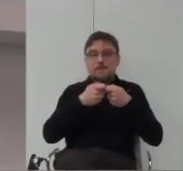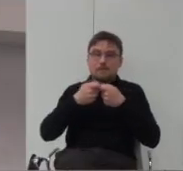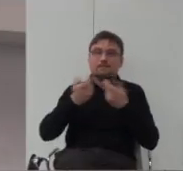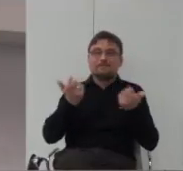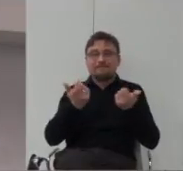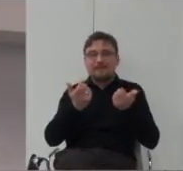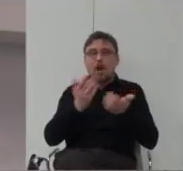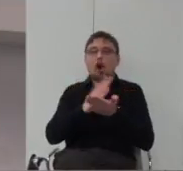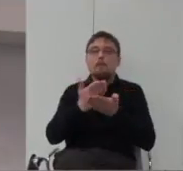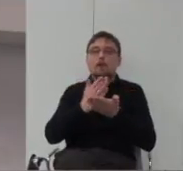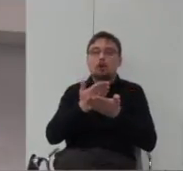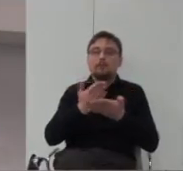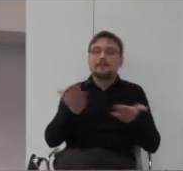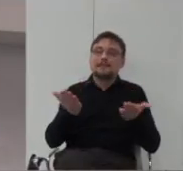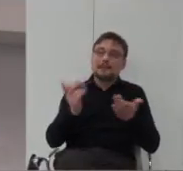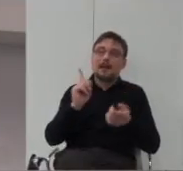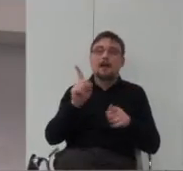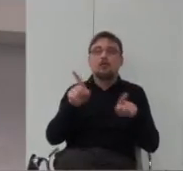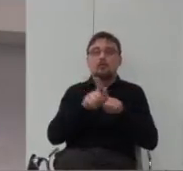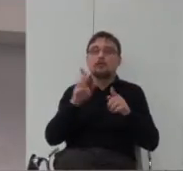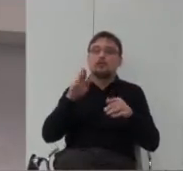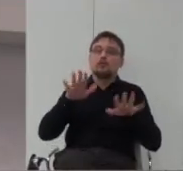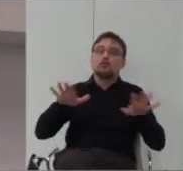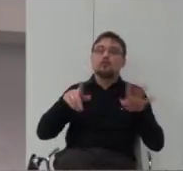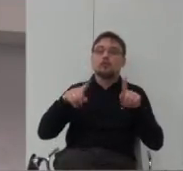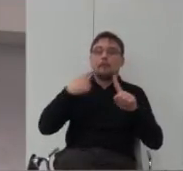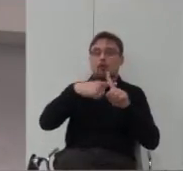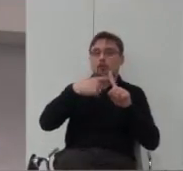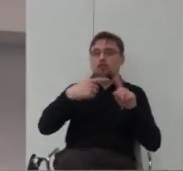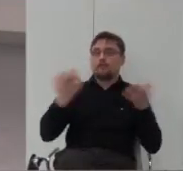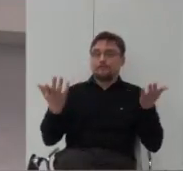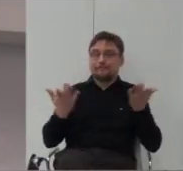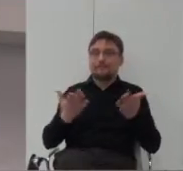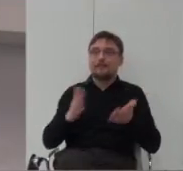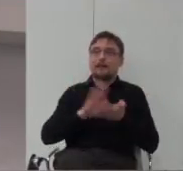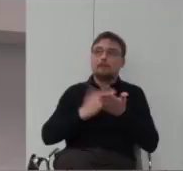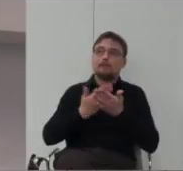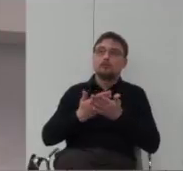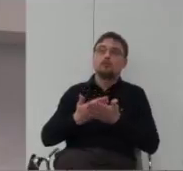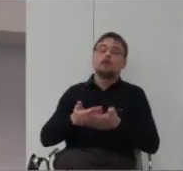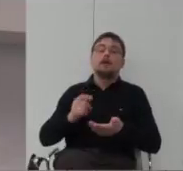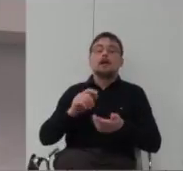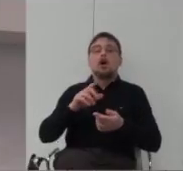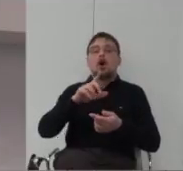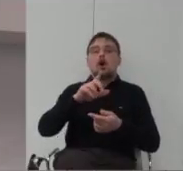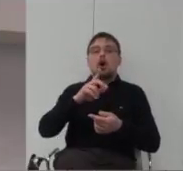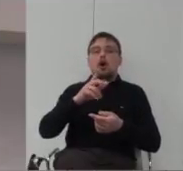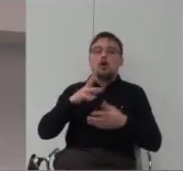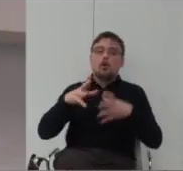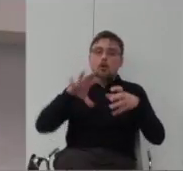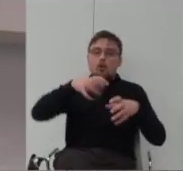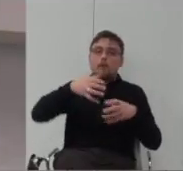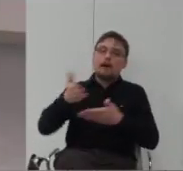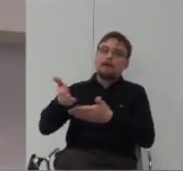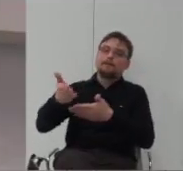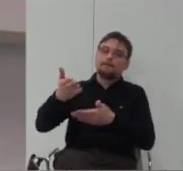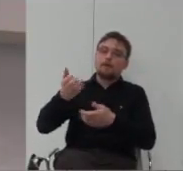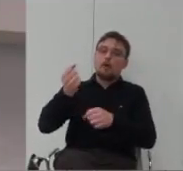musimy zgodzić się na wiele kompromisów, ale też bardzo wiele zyskujemy. Tutaj na przykład